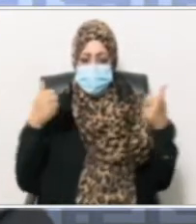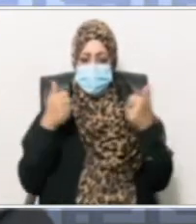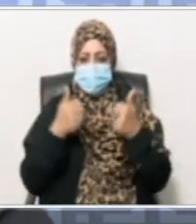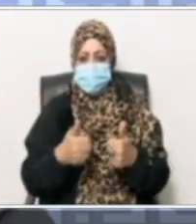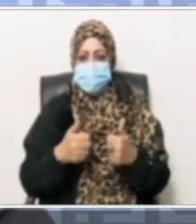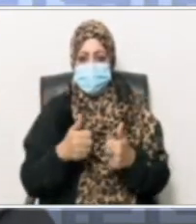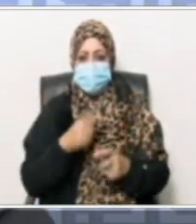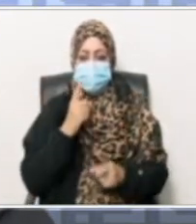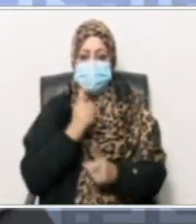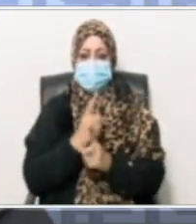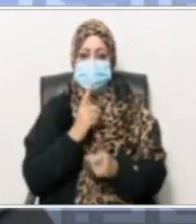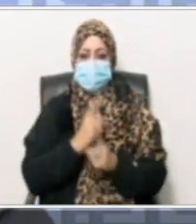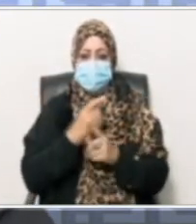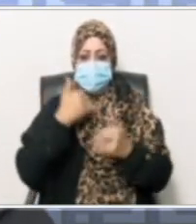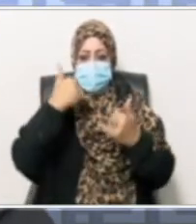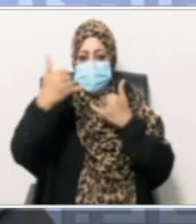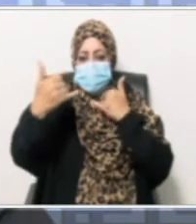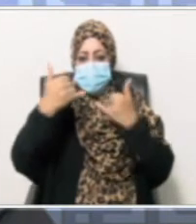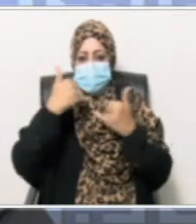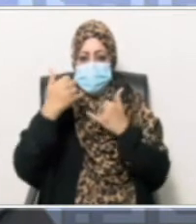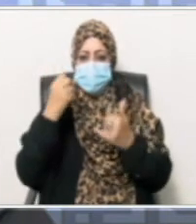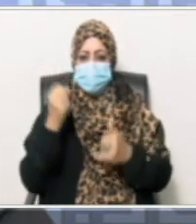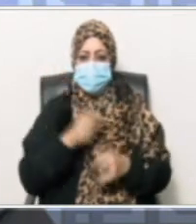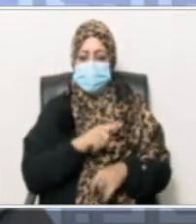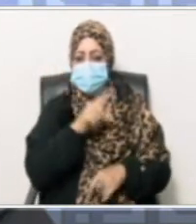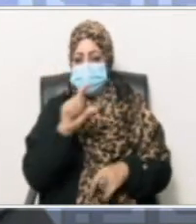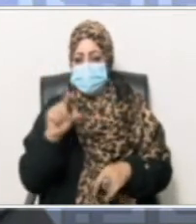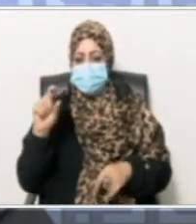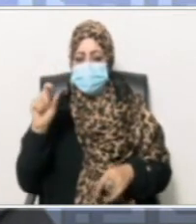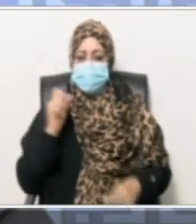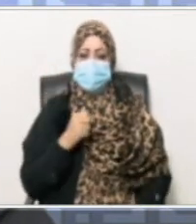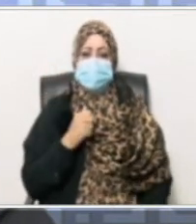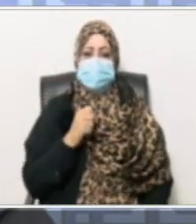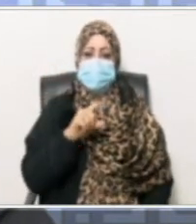إلينا على الأرقام التالية